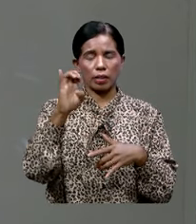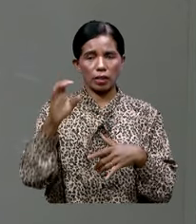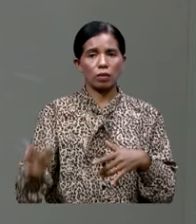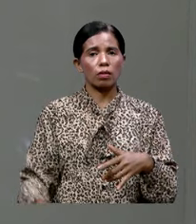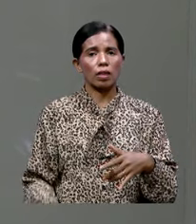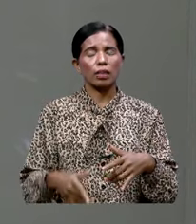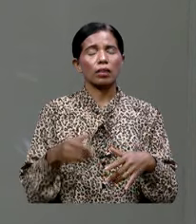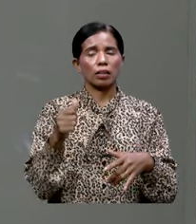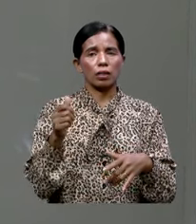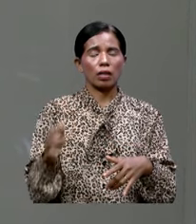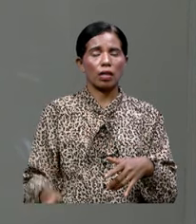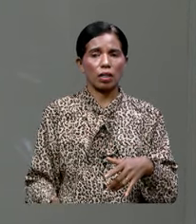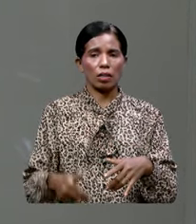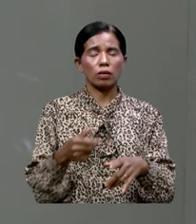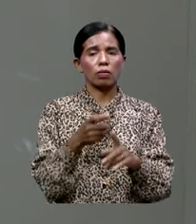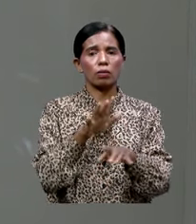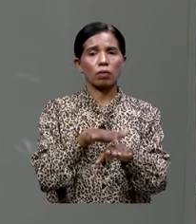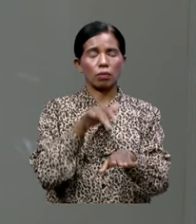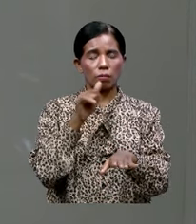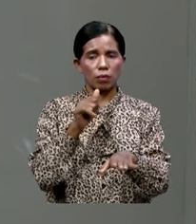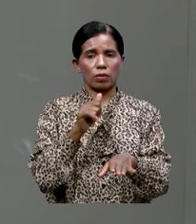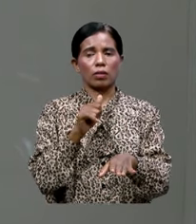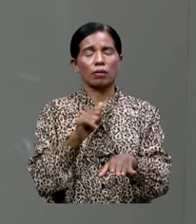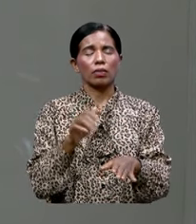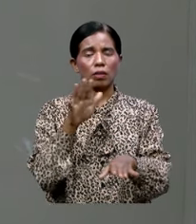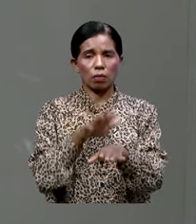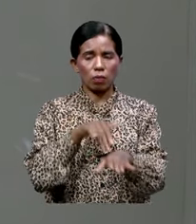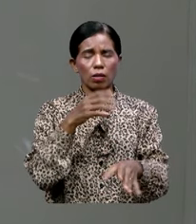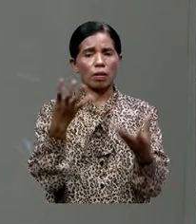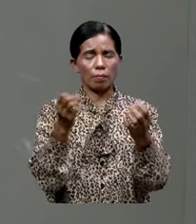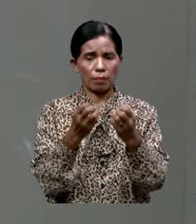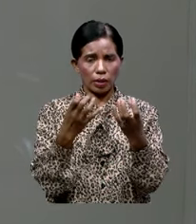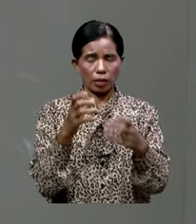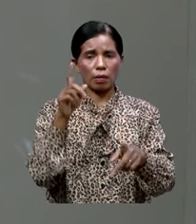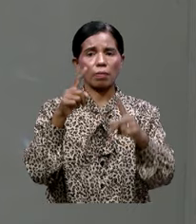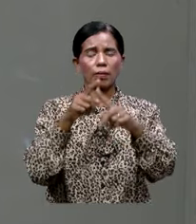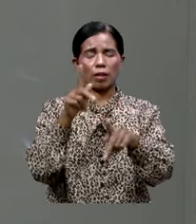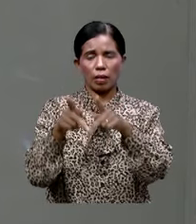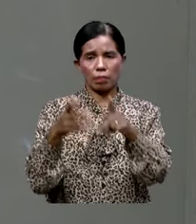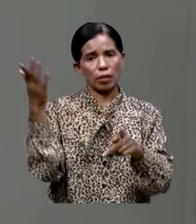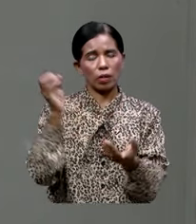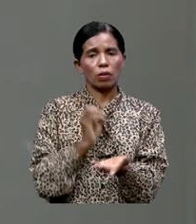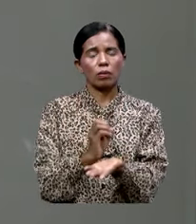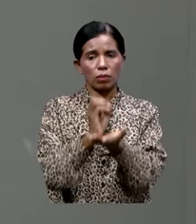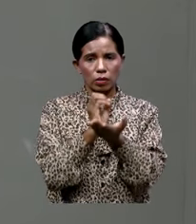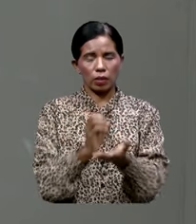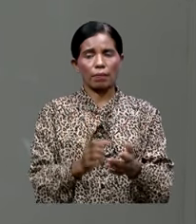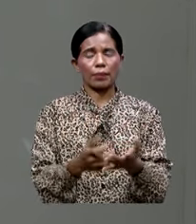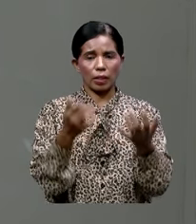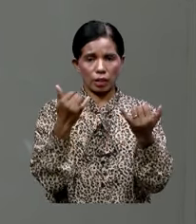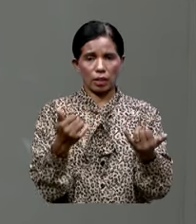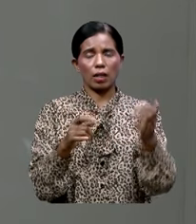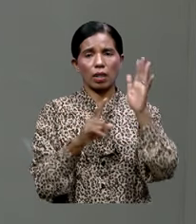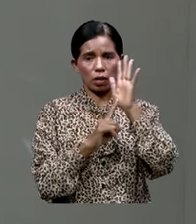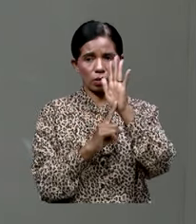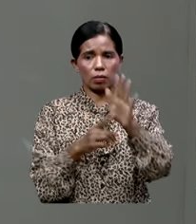ne afeta makas i makas tebes ba iha komunidade iha raewa i idane hatudu ba